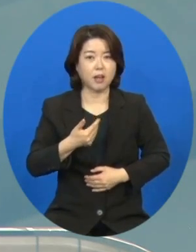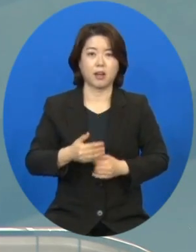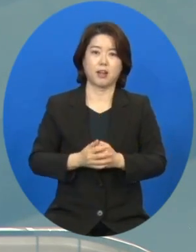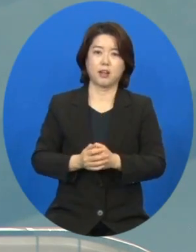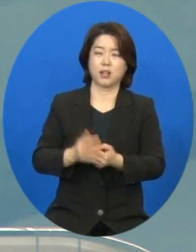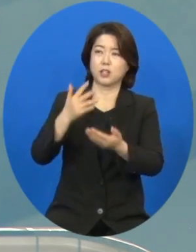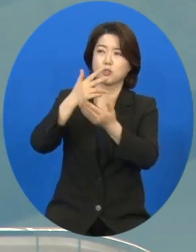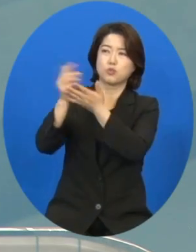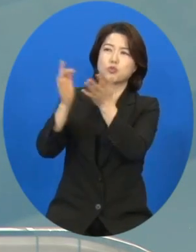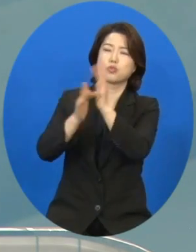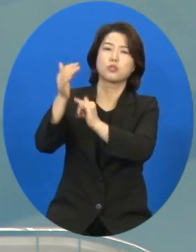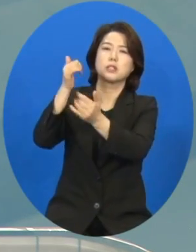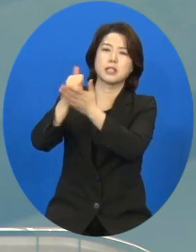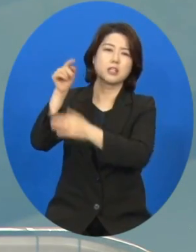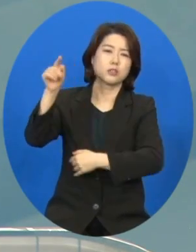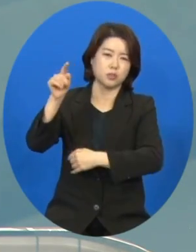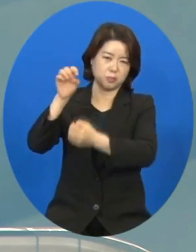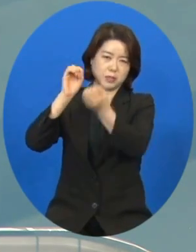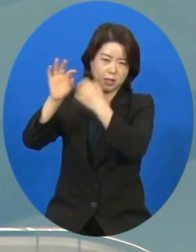주 예수님이어야 합니다.